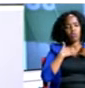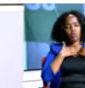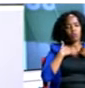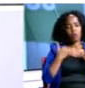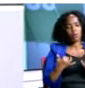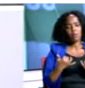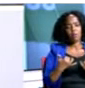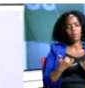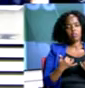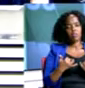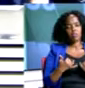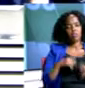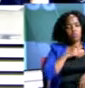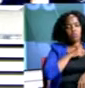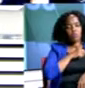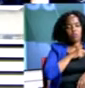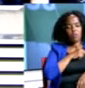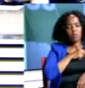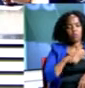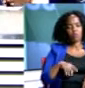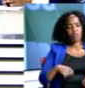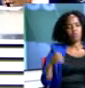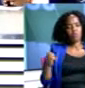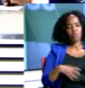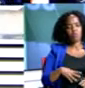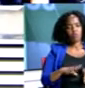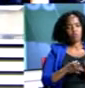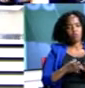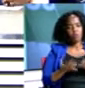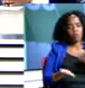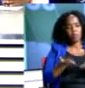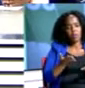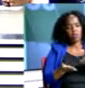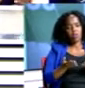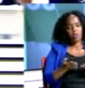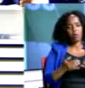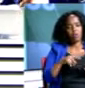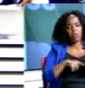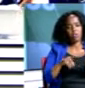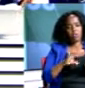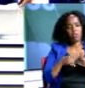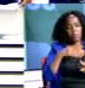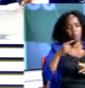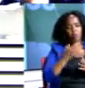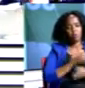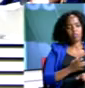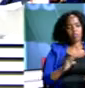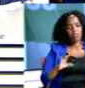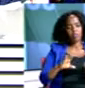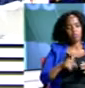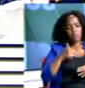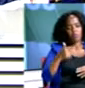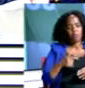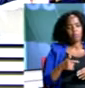hingga mati sodafi mudam su walim madale muda cajra kuni berbaca akan tanya khasin dubatar ini itu